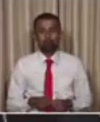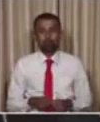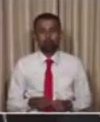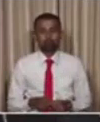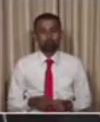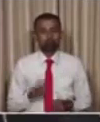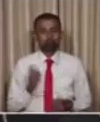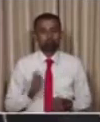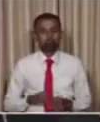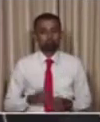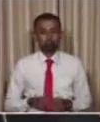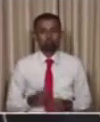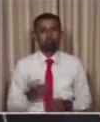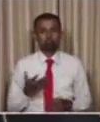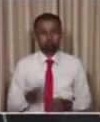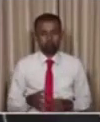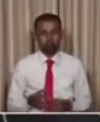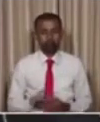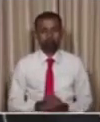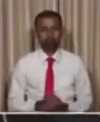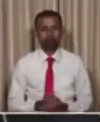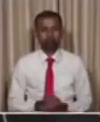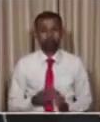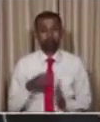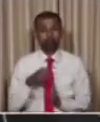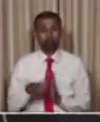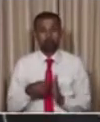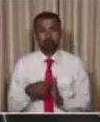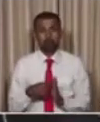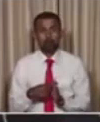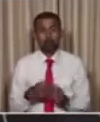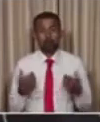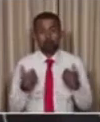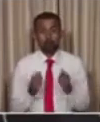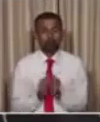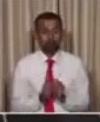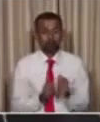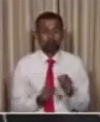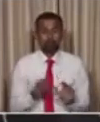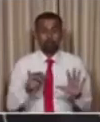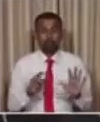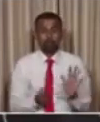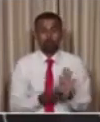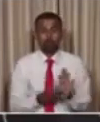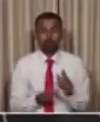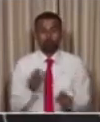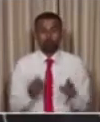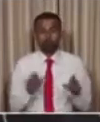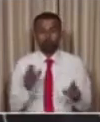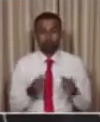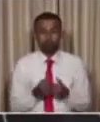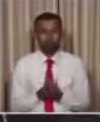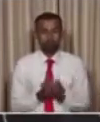බරපතල අභියෝගයකට මුණ දෙන්න වුණා විතරක් නෙවෙයි, රටේ ශ්‍රම බලකායෙන් 6 ලක්ෂයකට අධික පිරිසකට